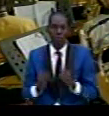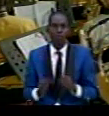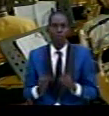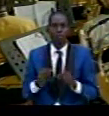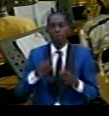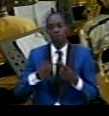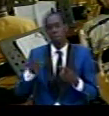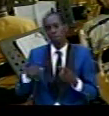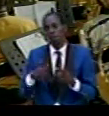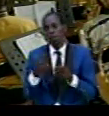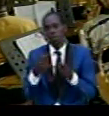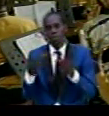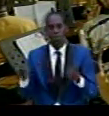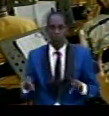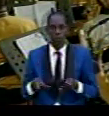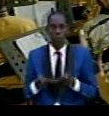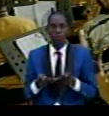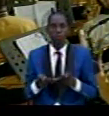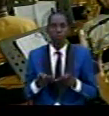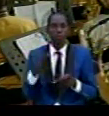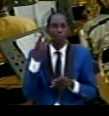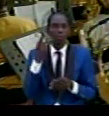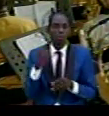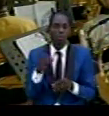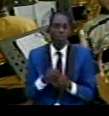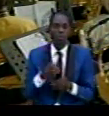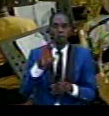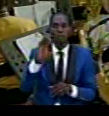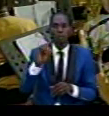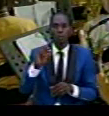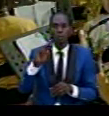God is doing. Congo coming up now.